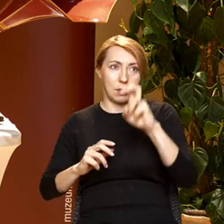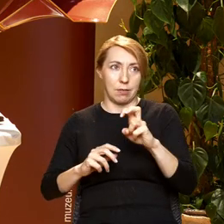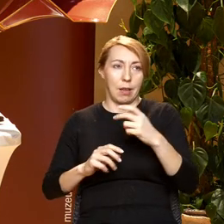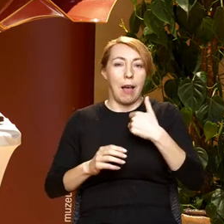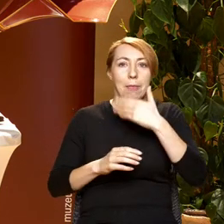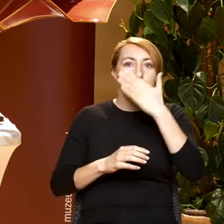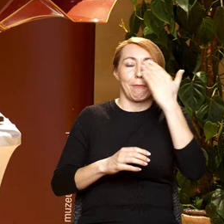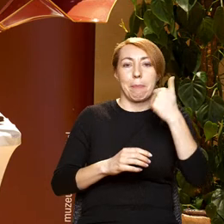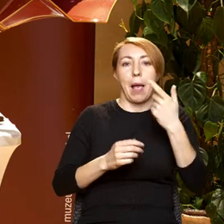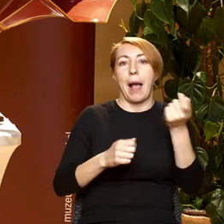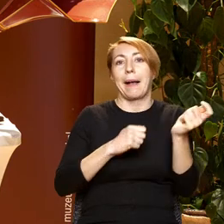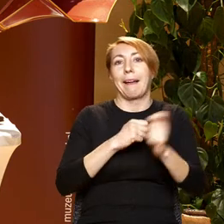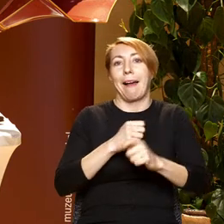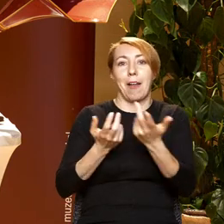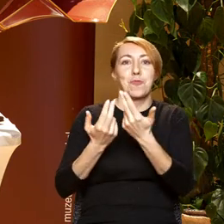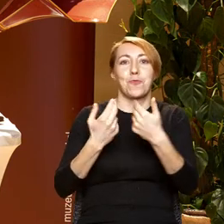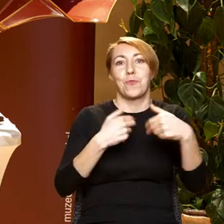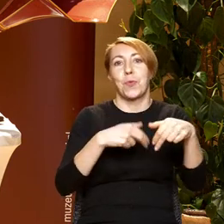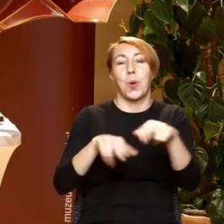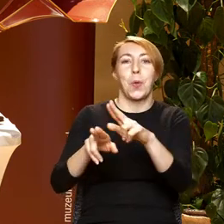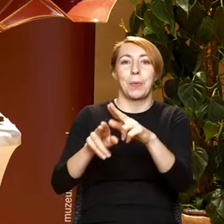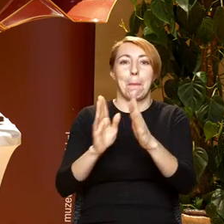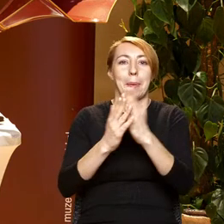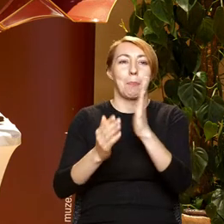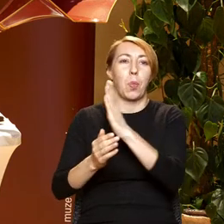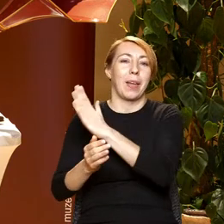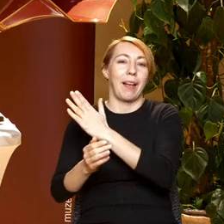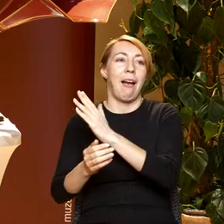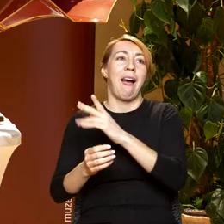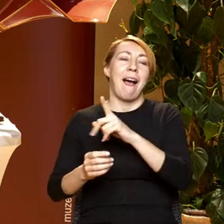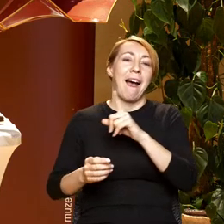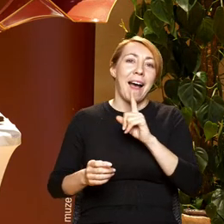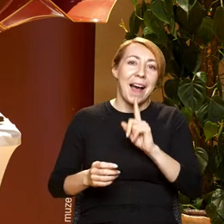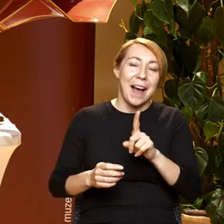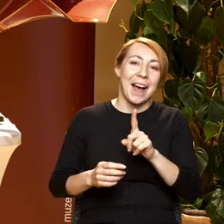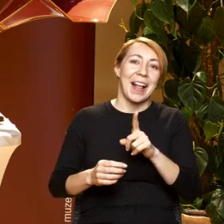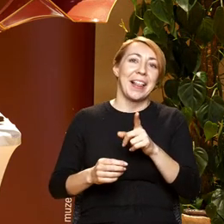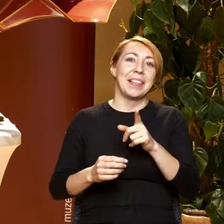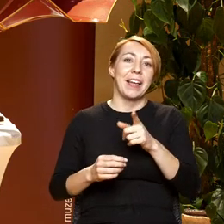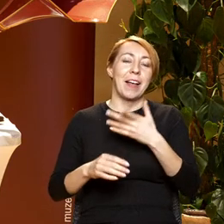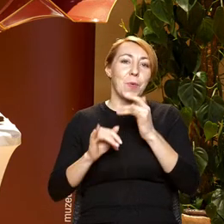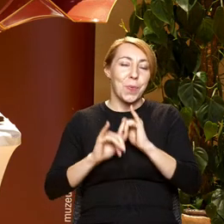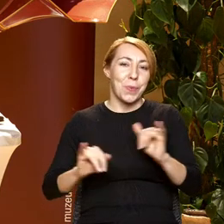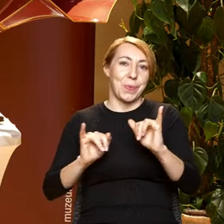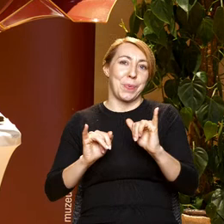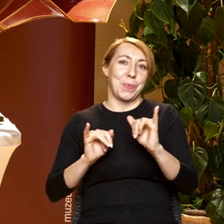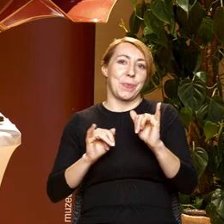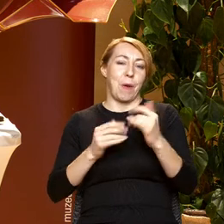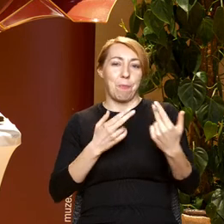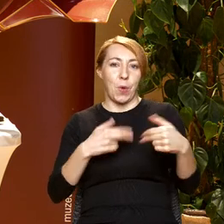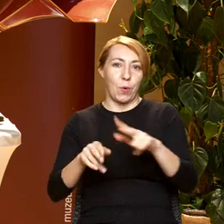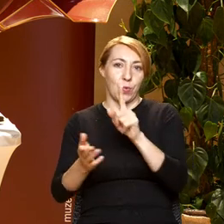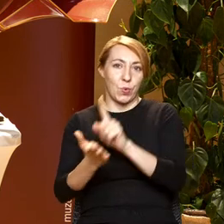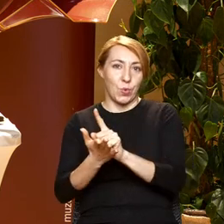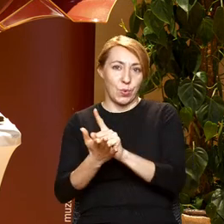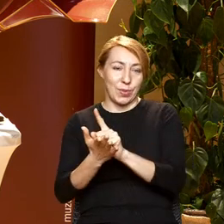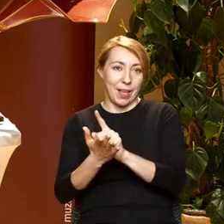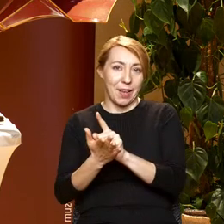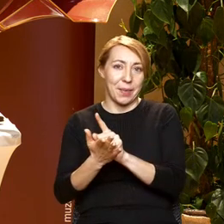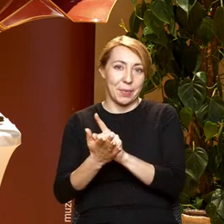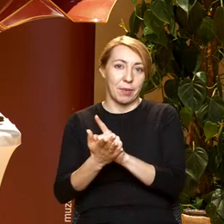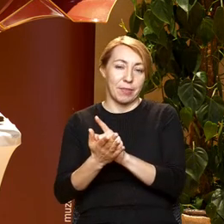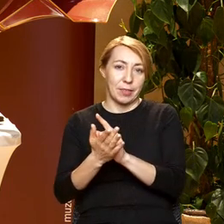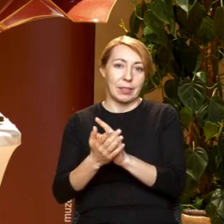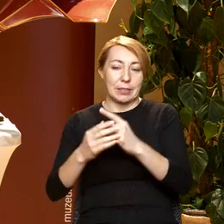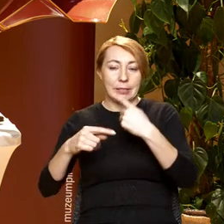kara za zwrot tego do Biblioteki Narodowej, natomiast na szczęście trafiły tam z powrotem i zostały